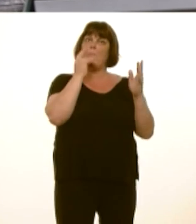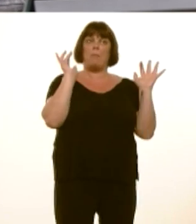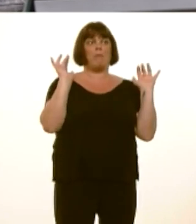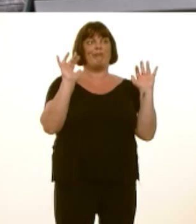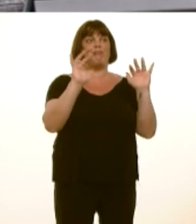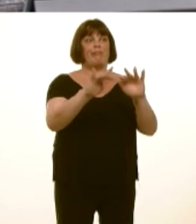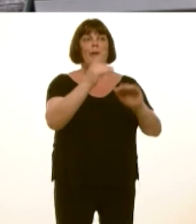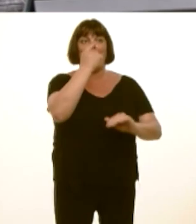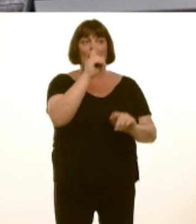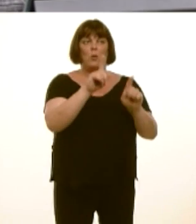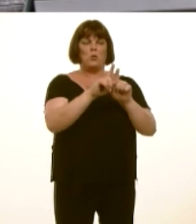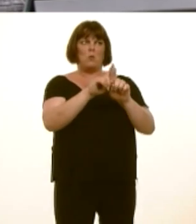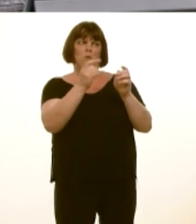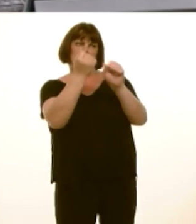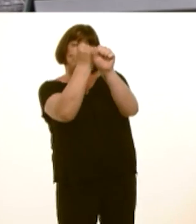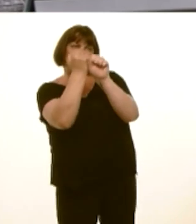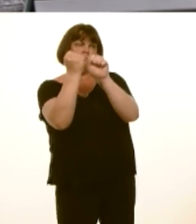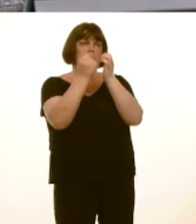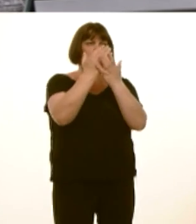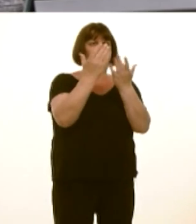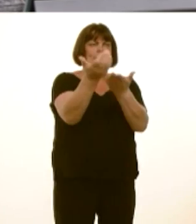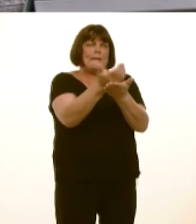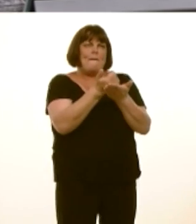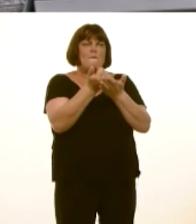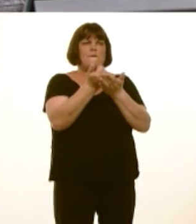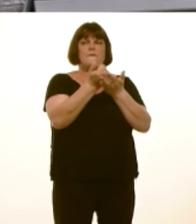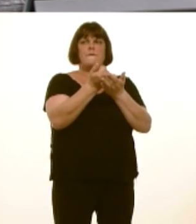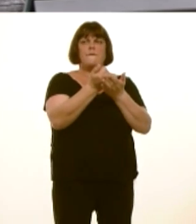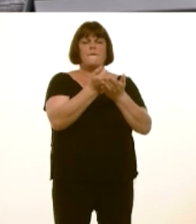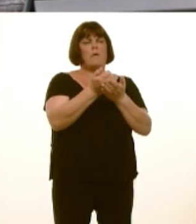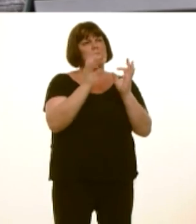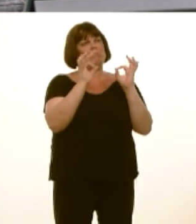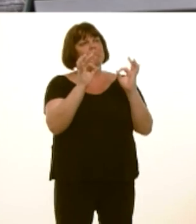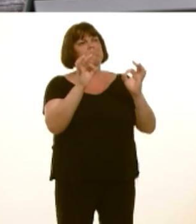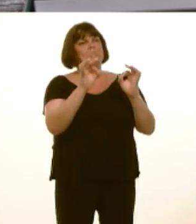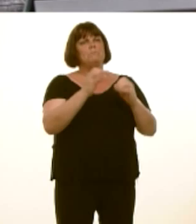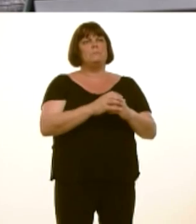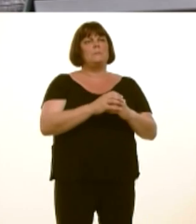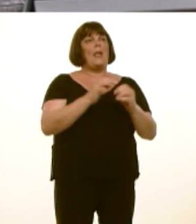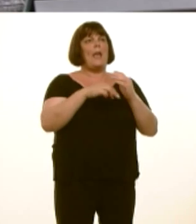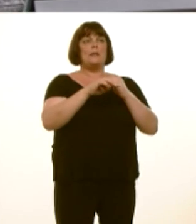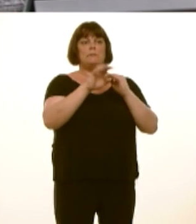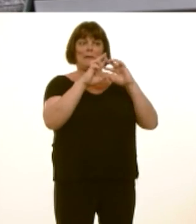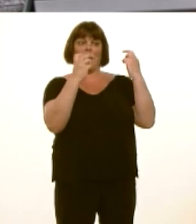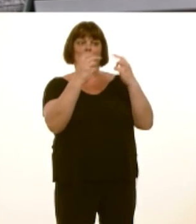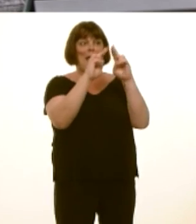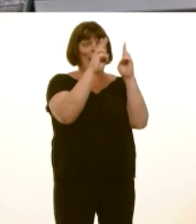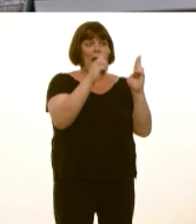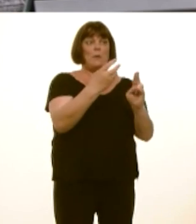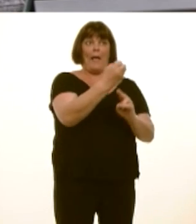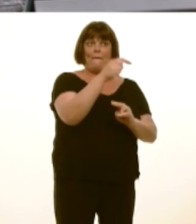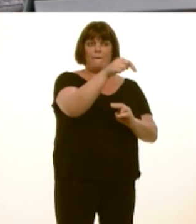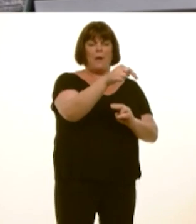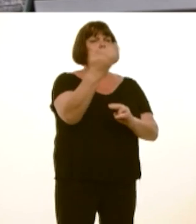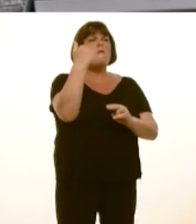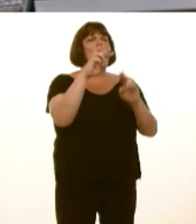ddiogel, ac wrth gwrs y tŷ, y difiwn y castell wedi cael ei ail agor unwaith to, oedd y lle mewn cyflwr gwael pan welys i fe tua